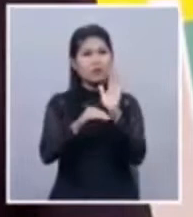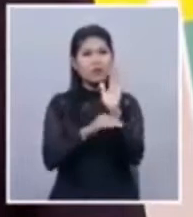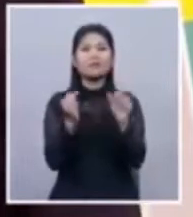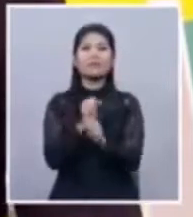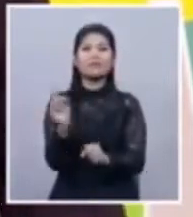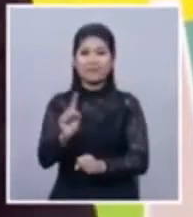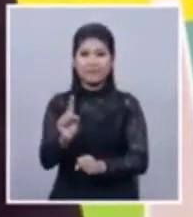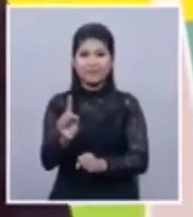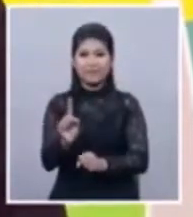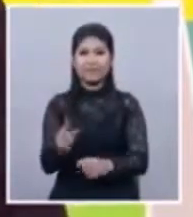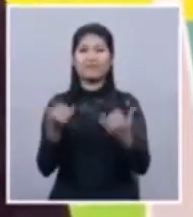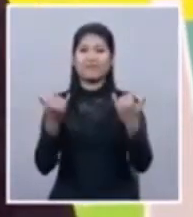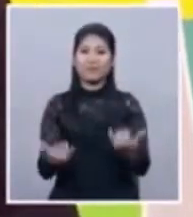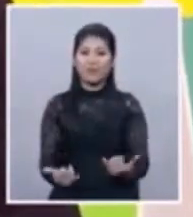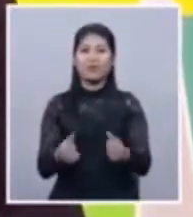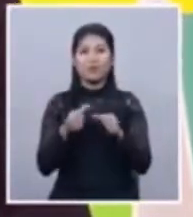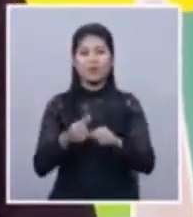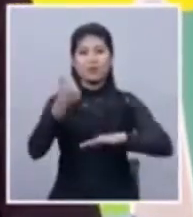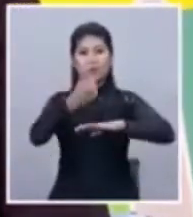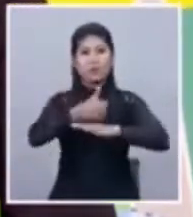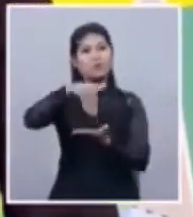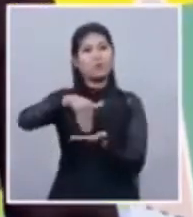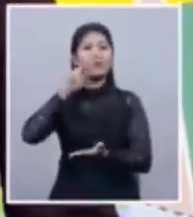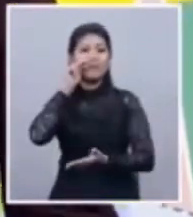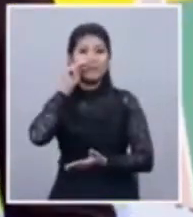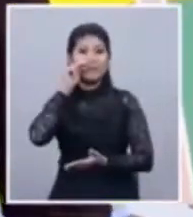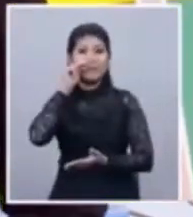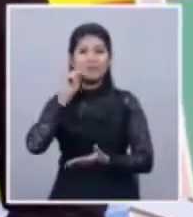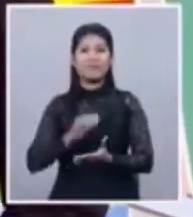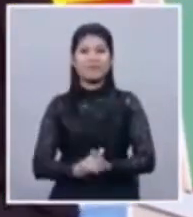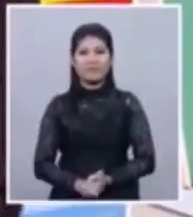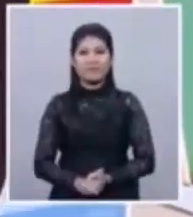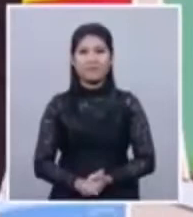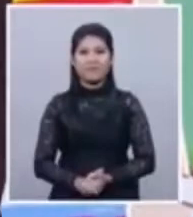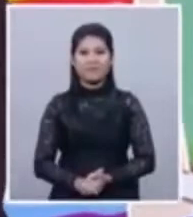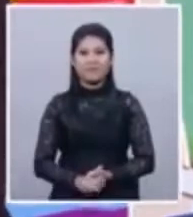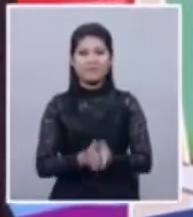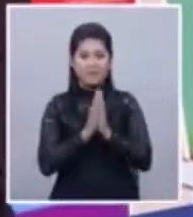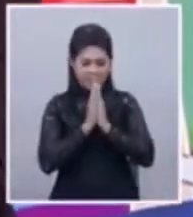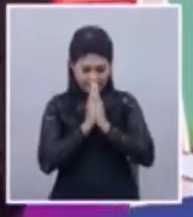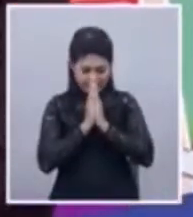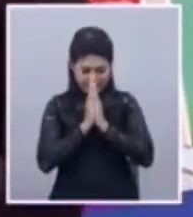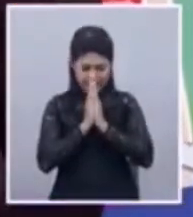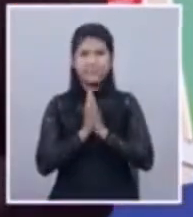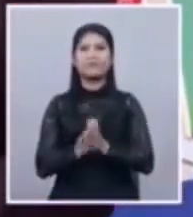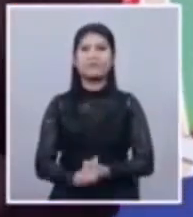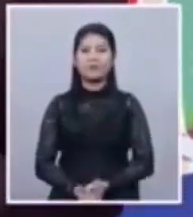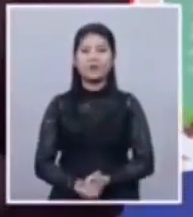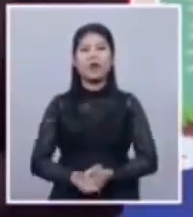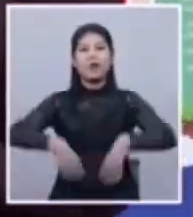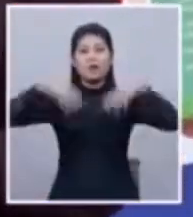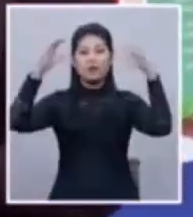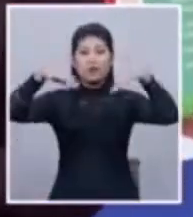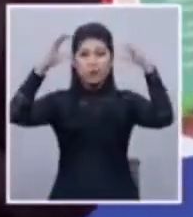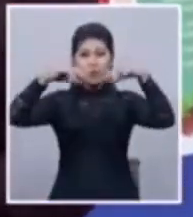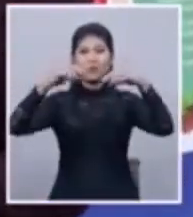ย่างไรนะคะและตอนนี้ค่ะดิฉันอยู่กับท่านอธิบดีกรมชลประทานท่านทองเปงกองจันทร์สวัสดีค่ะ สว ั สดีคร ับ ฤดูฝนนี้